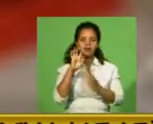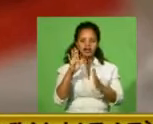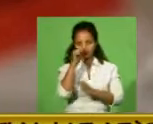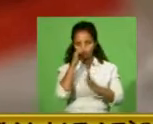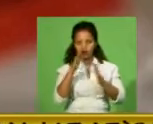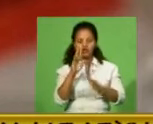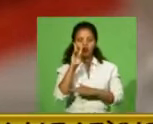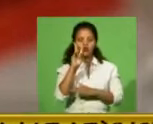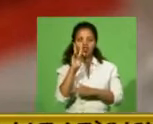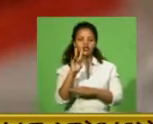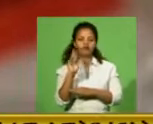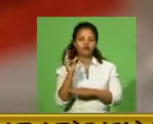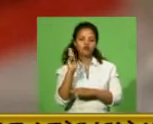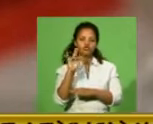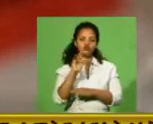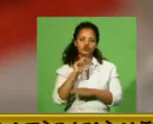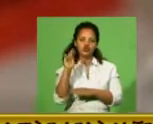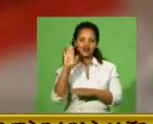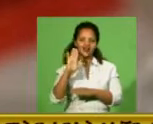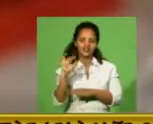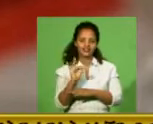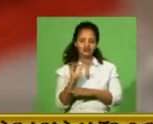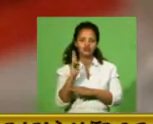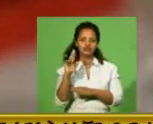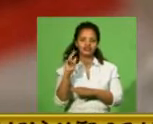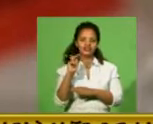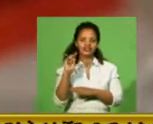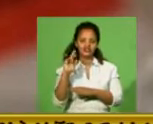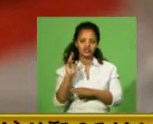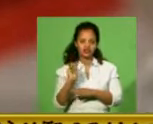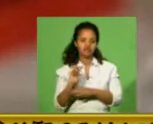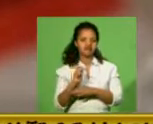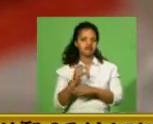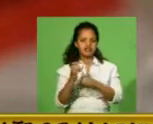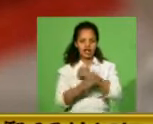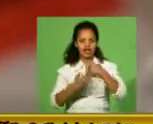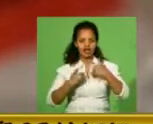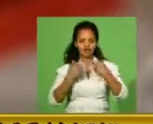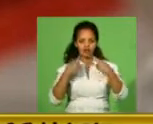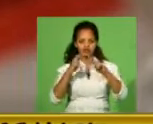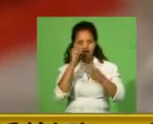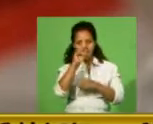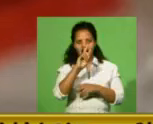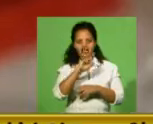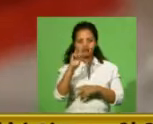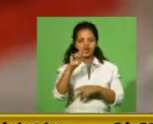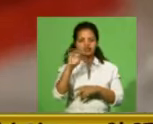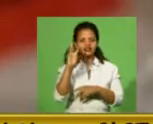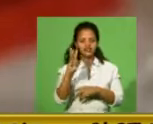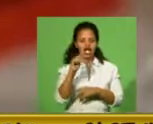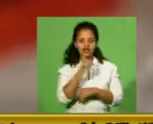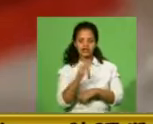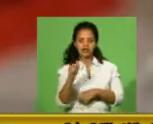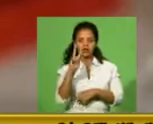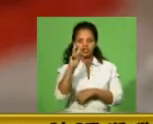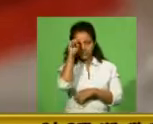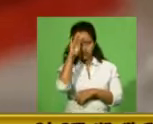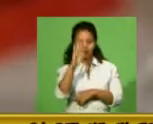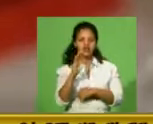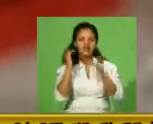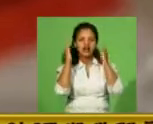ኢትዮጵያውያንና 2 የፖርቹጋልና ጅቡቲ ዜግነት ያላቸው መሆናቸው በሪፖርቱ ተመላክቷል። 126 ሰዎች ከአዲስ አበባ፣ 2 ሰዎች